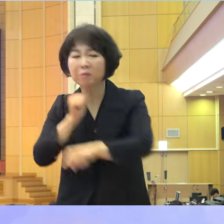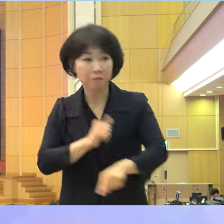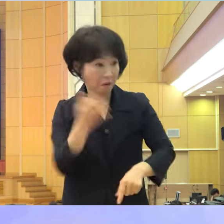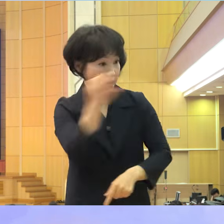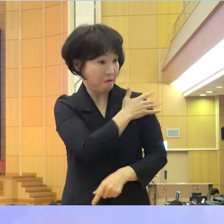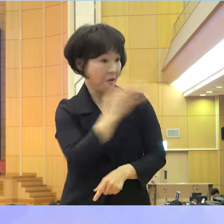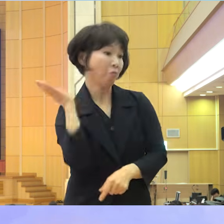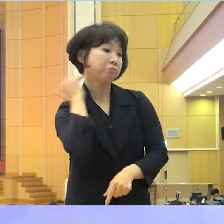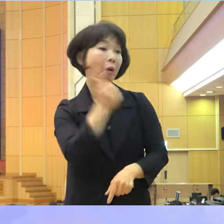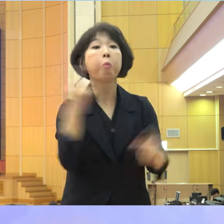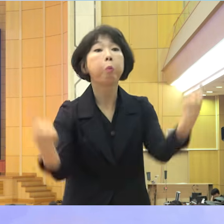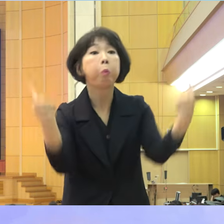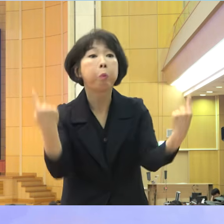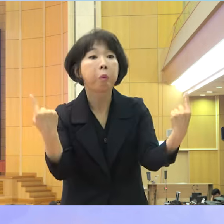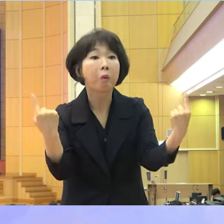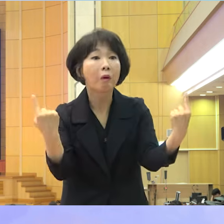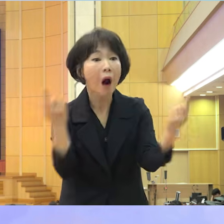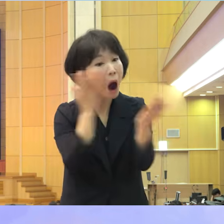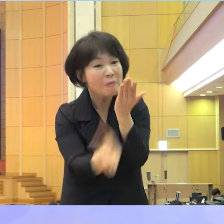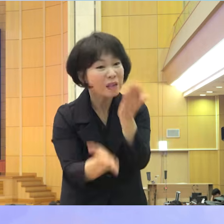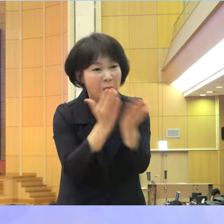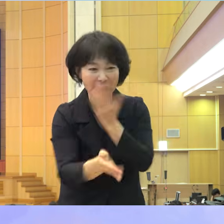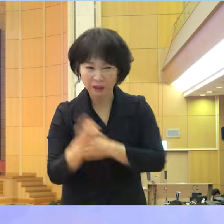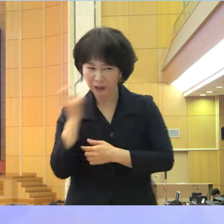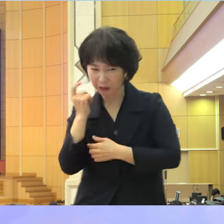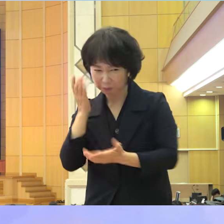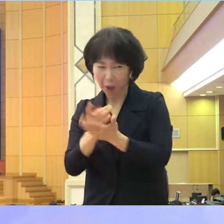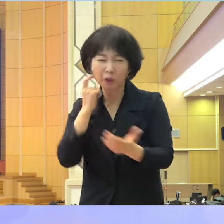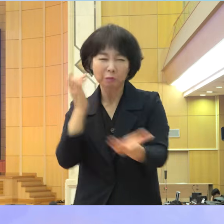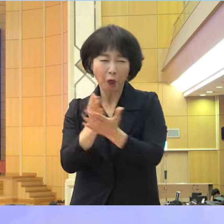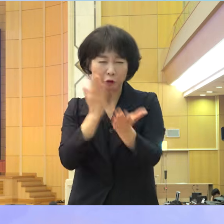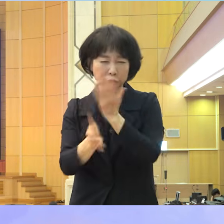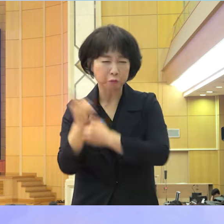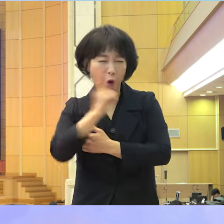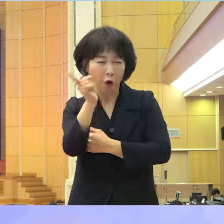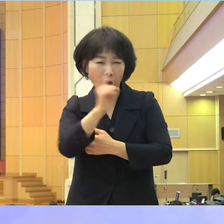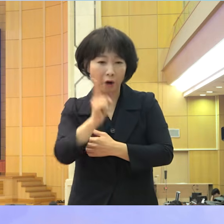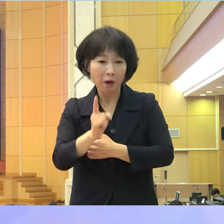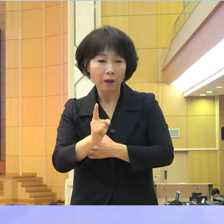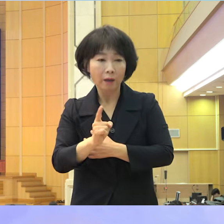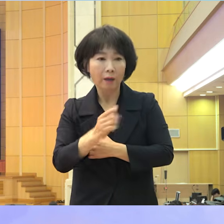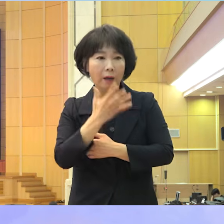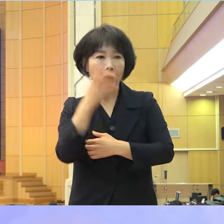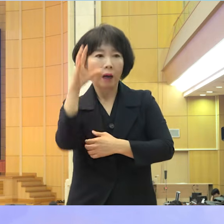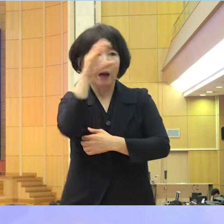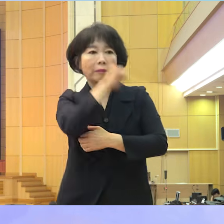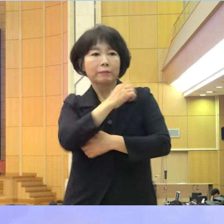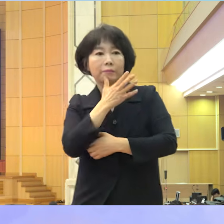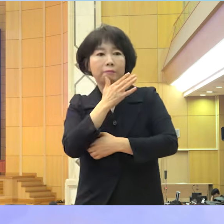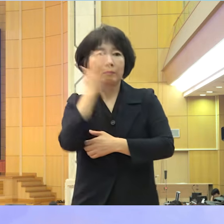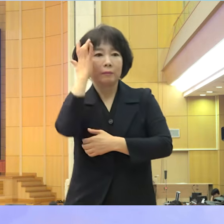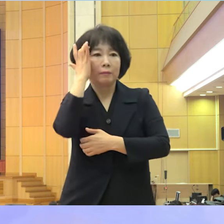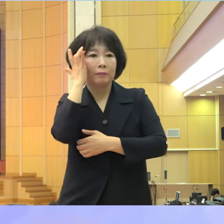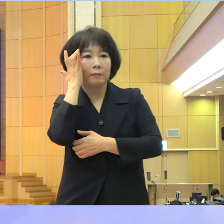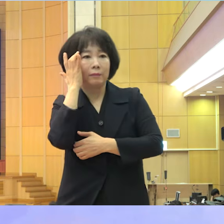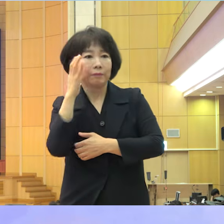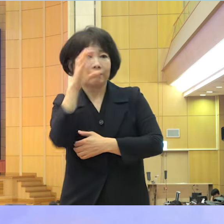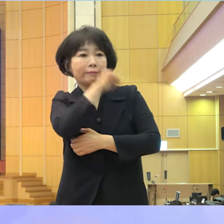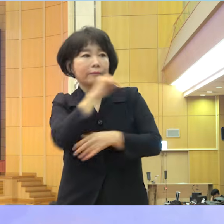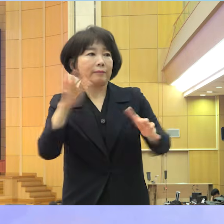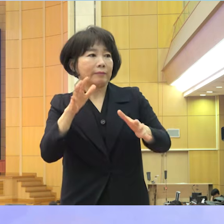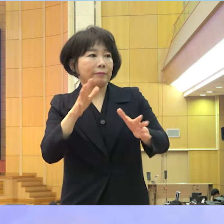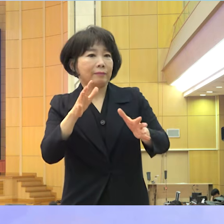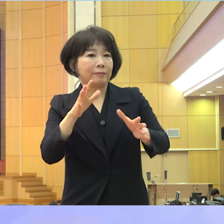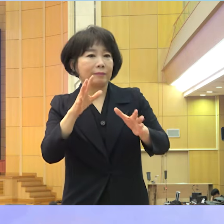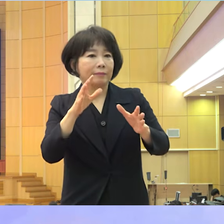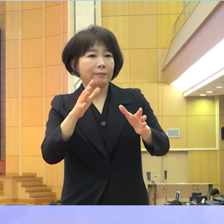않느냐. 그러니까 사주팔자 보는 사람이 할 말을 잃은 거야, 할